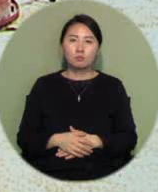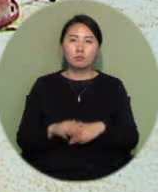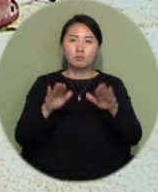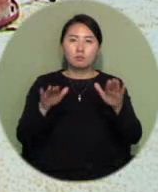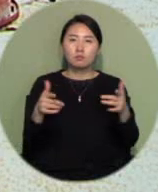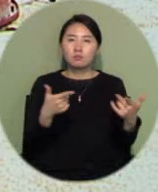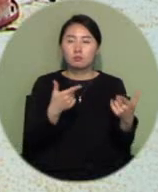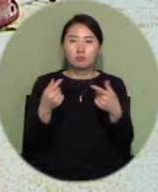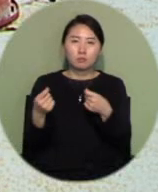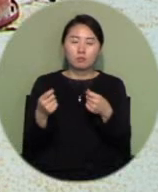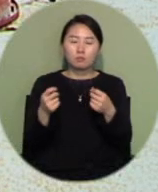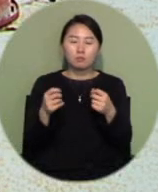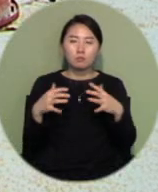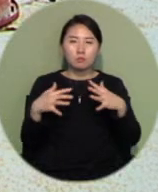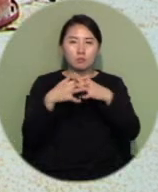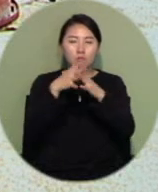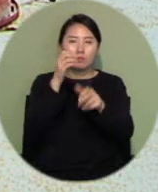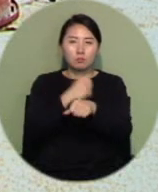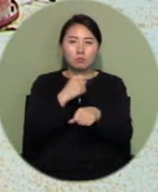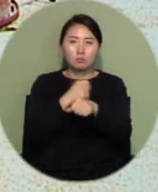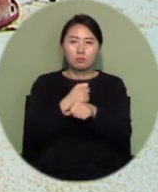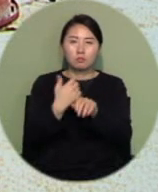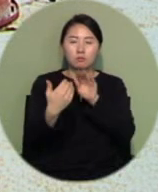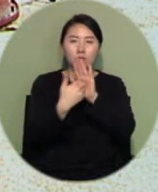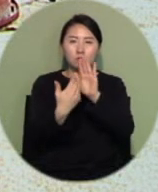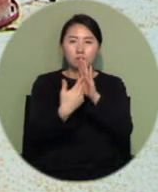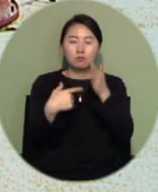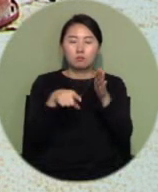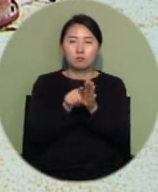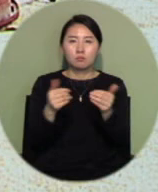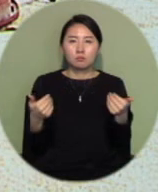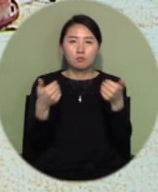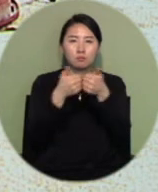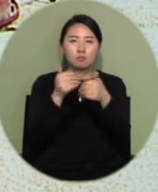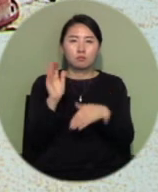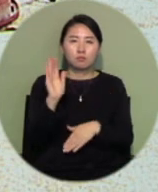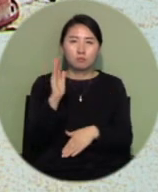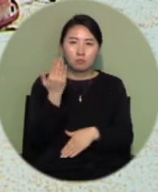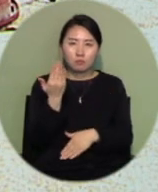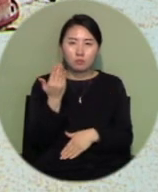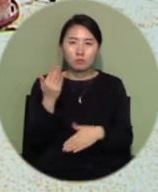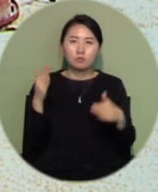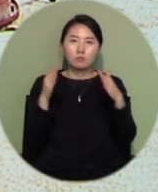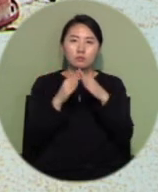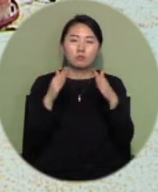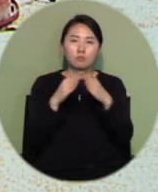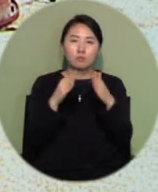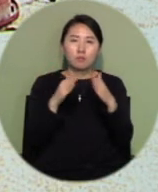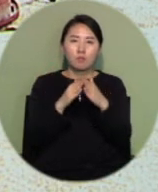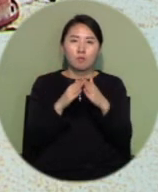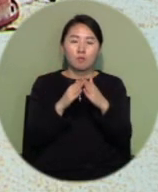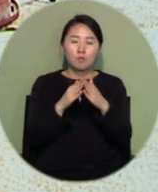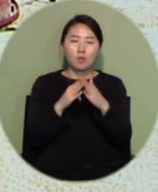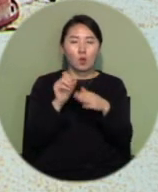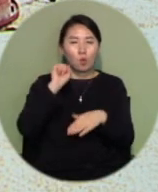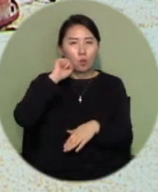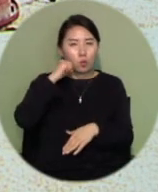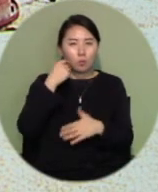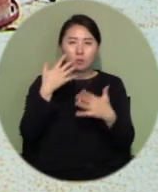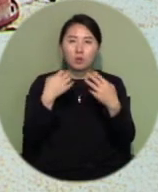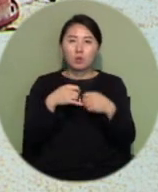네, 이처럼 공사를 강행하려는 쪽과 이를 저지하려는 쪽이 맞서면서 공릉 행복주택지구는 폭풍전야를 맞고